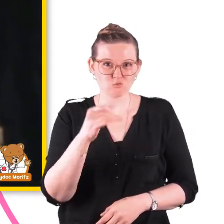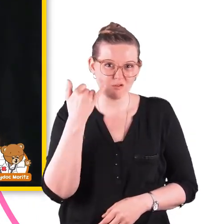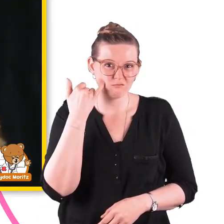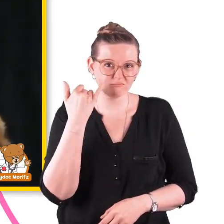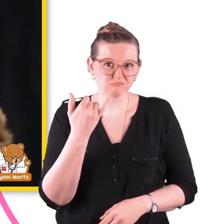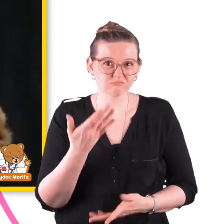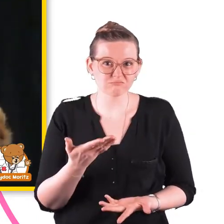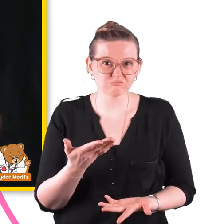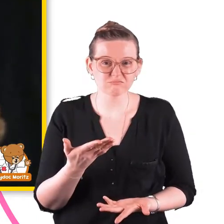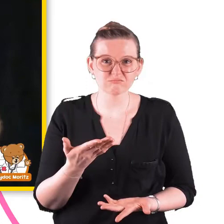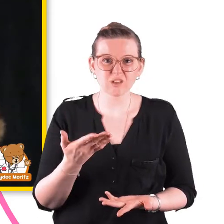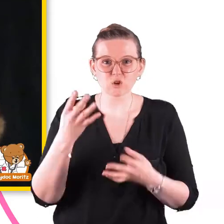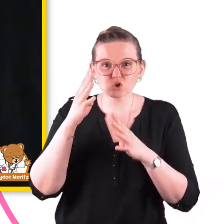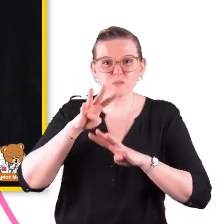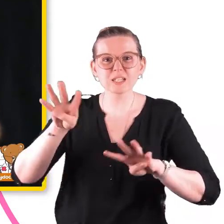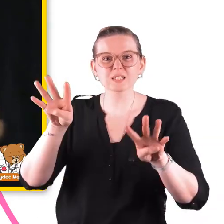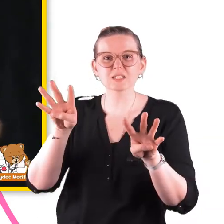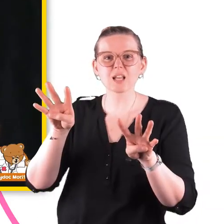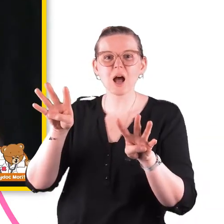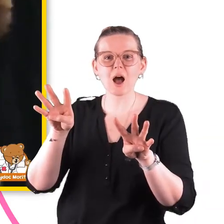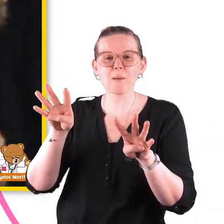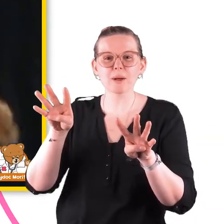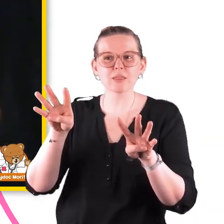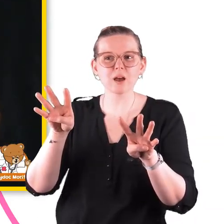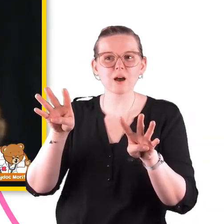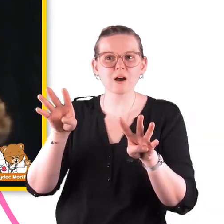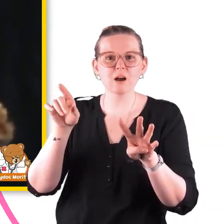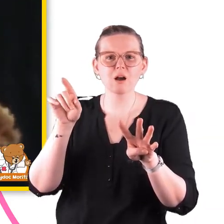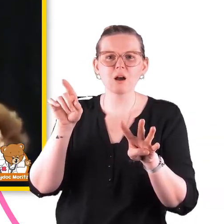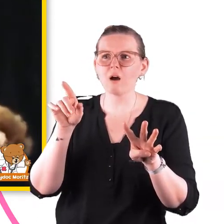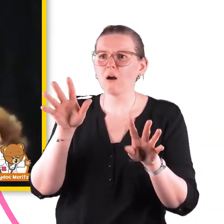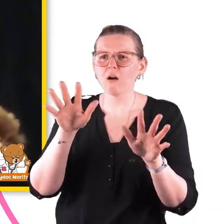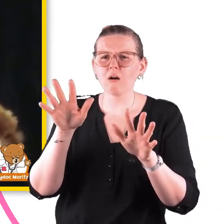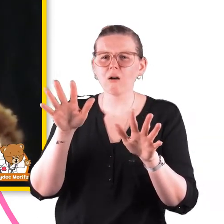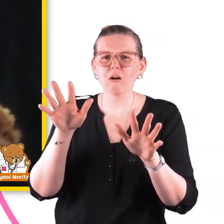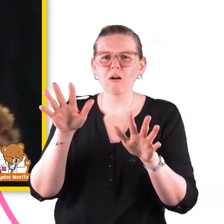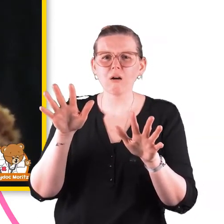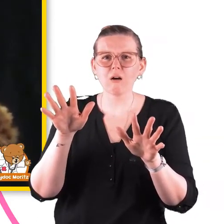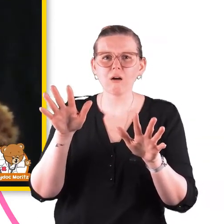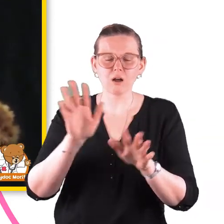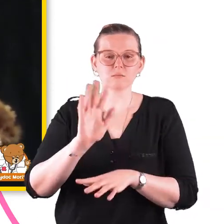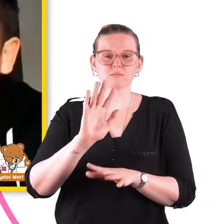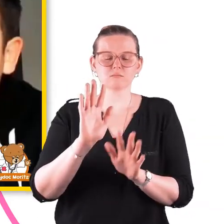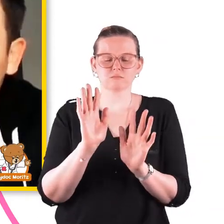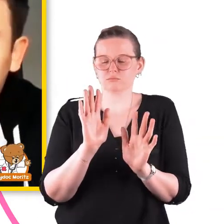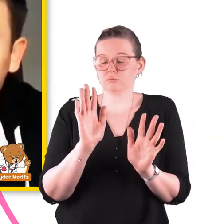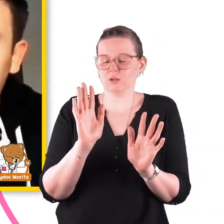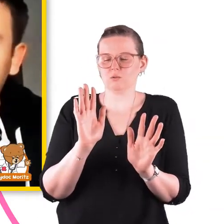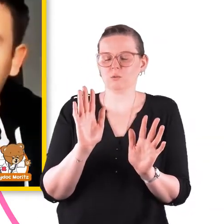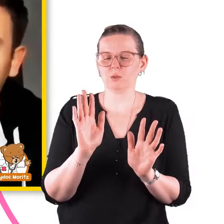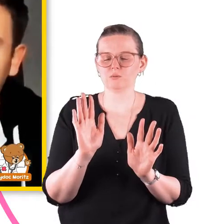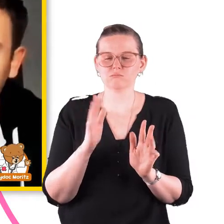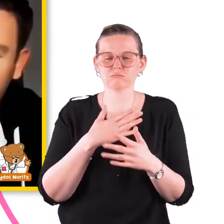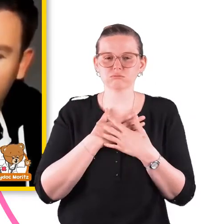Gute Frage. Schwester Amanda macht denn Schwester Amanda? Hallo.